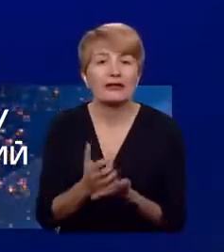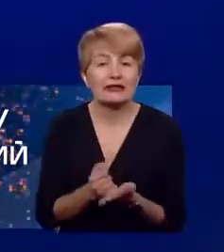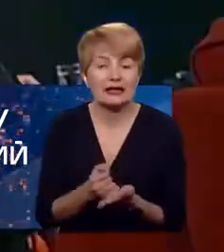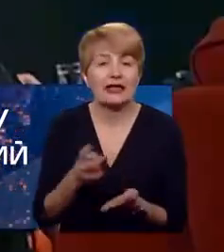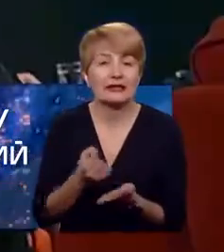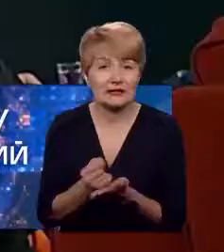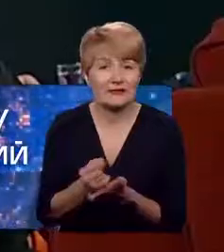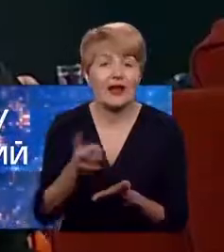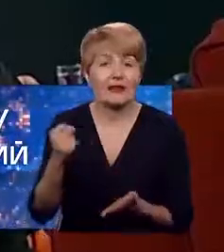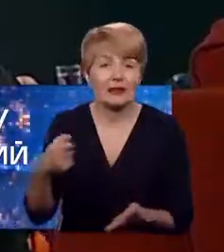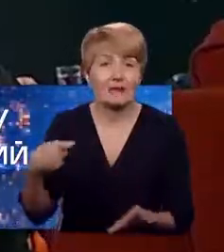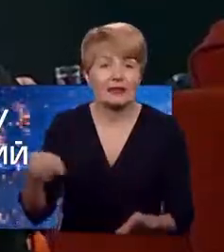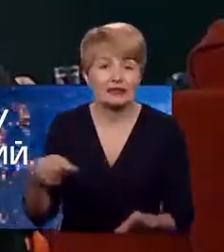країни.